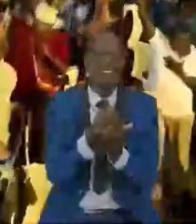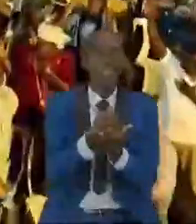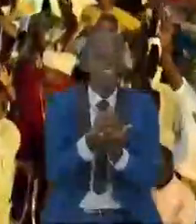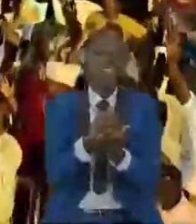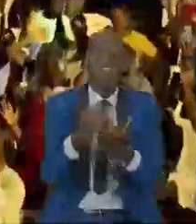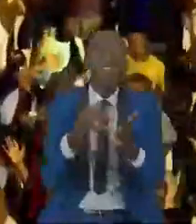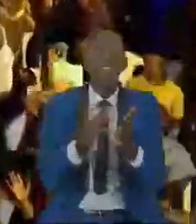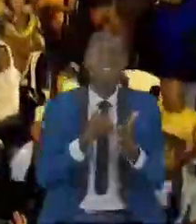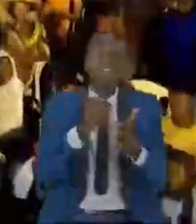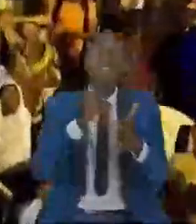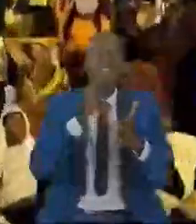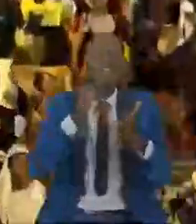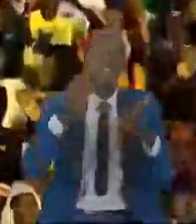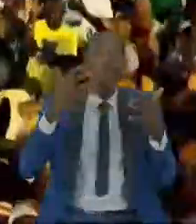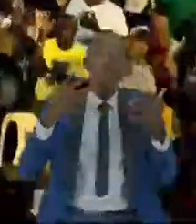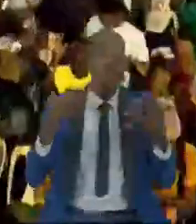prions.